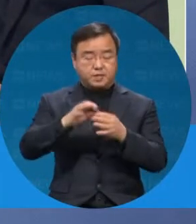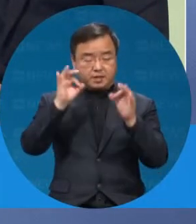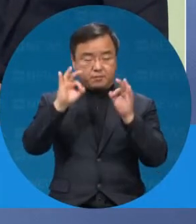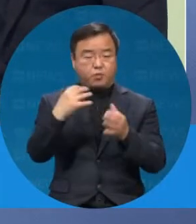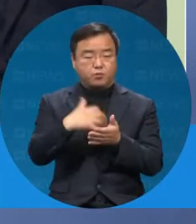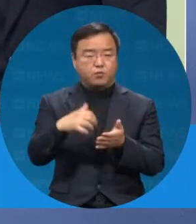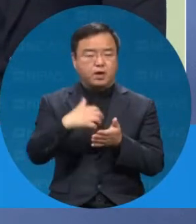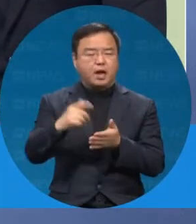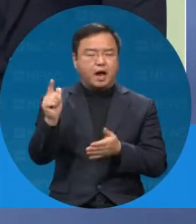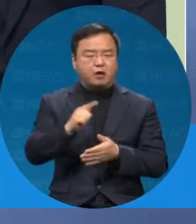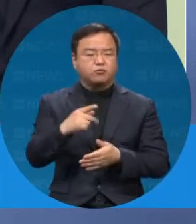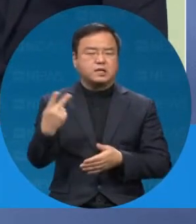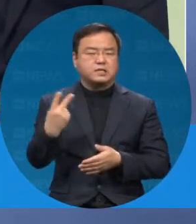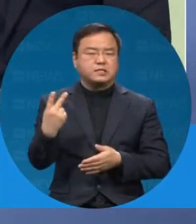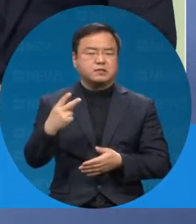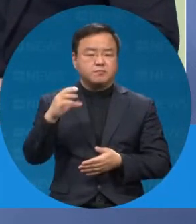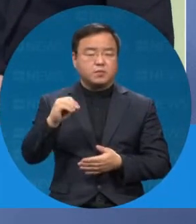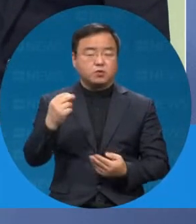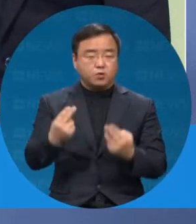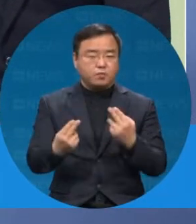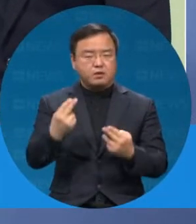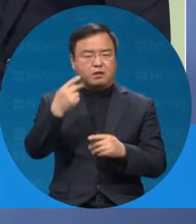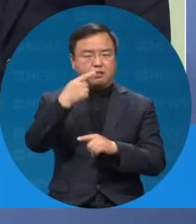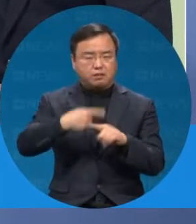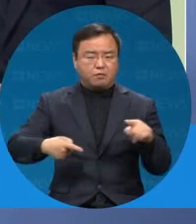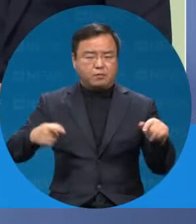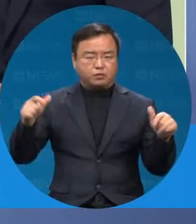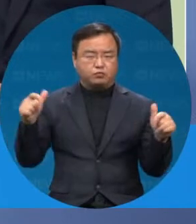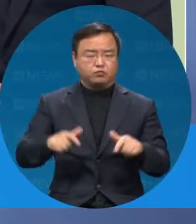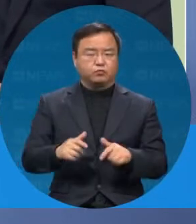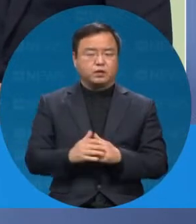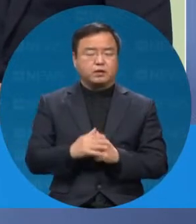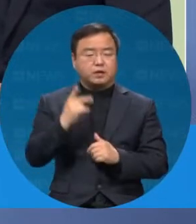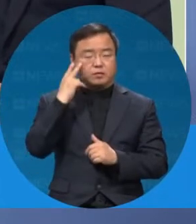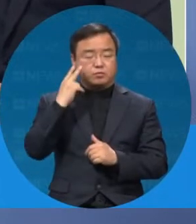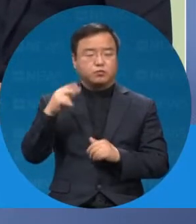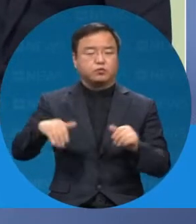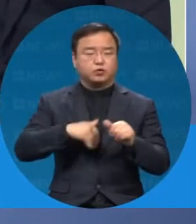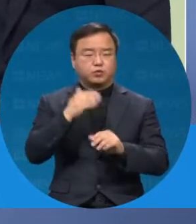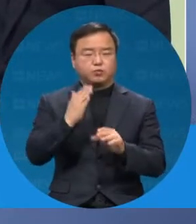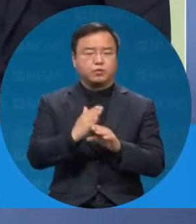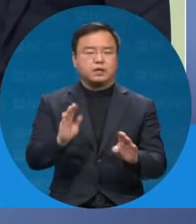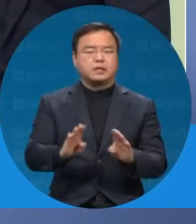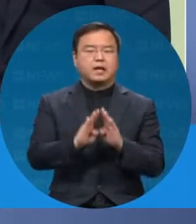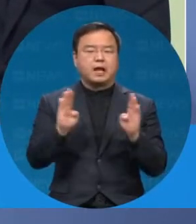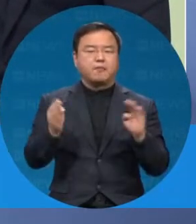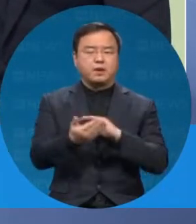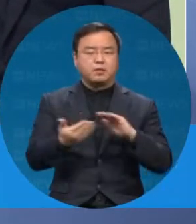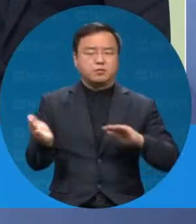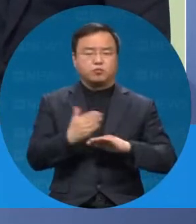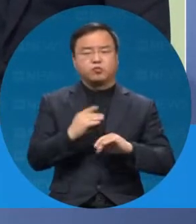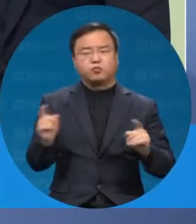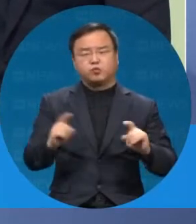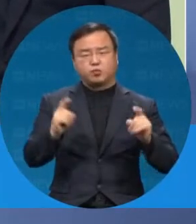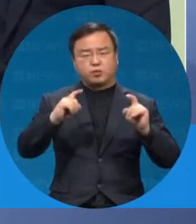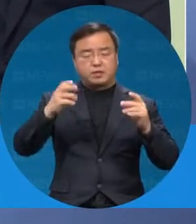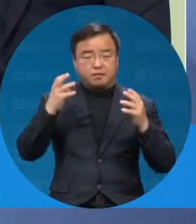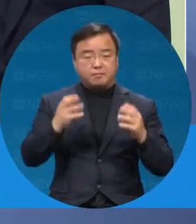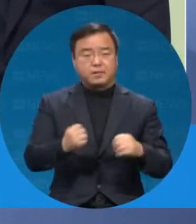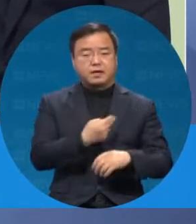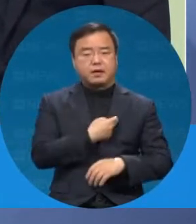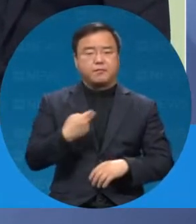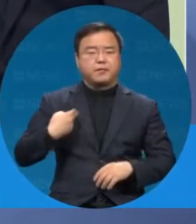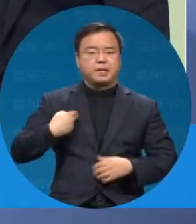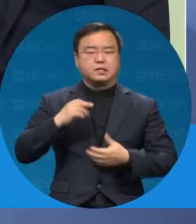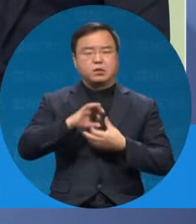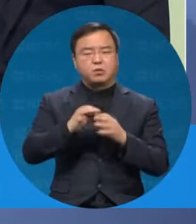가 비교하면 거의 반토막이 난 겁니다 예 사실 미국 현지에서는 개막 전부터 제기된 각종 논란으로 베이징올림픽 의